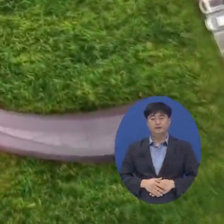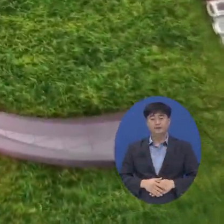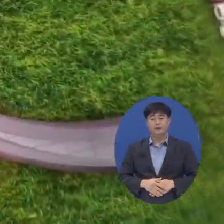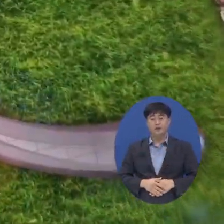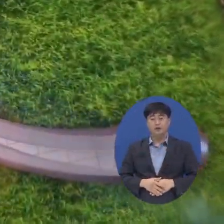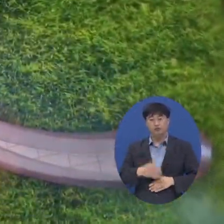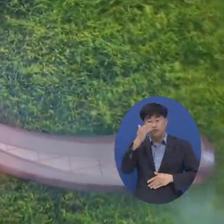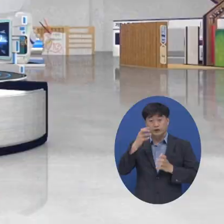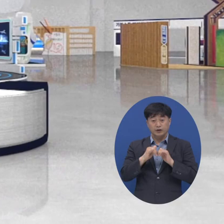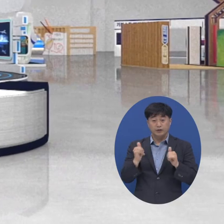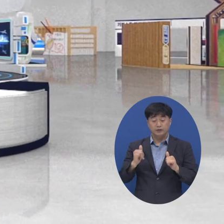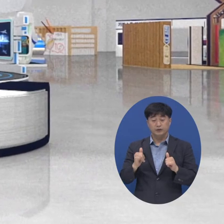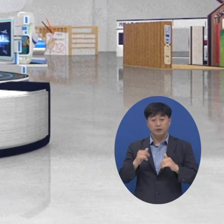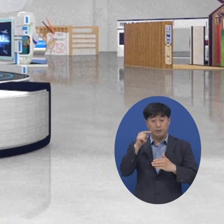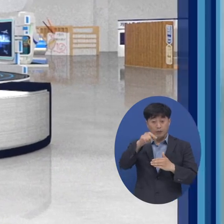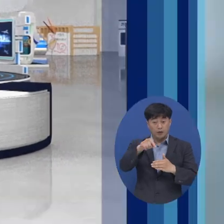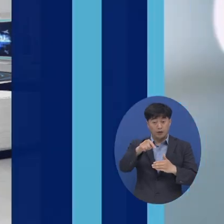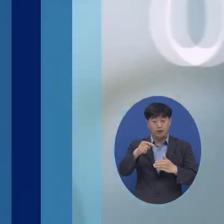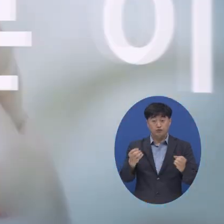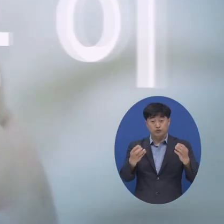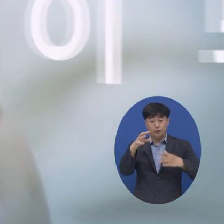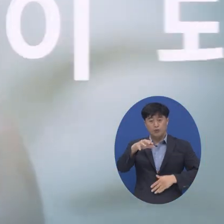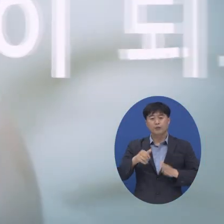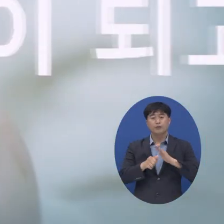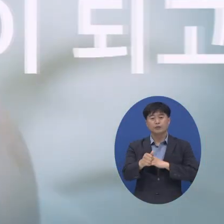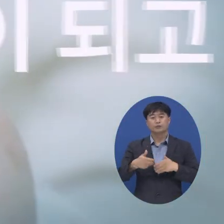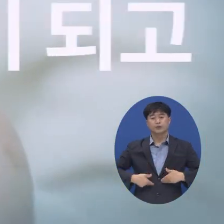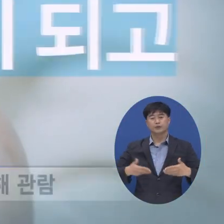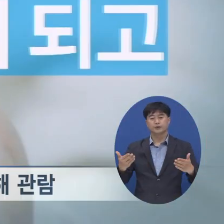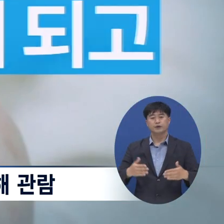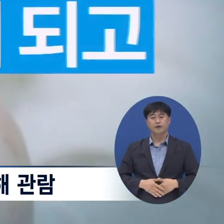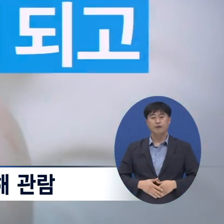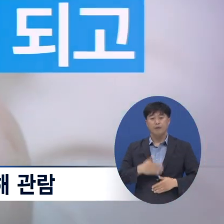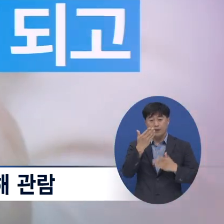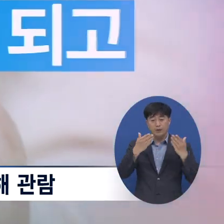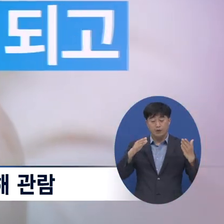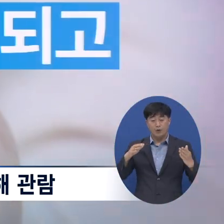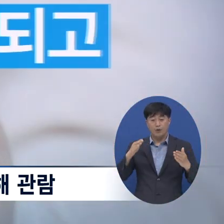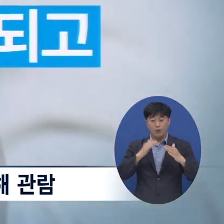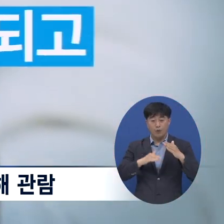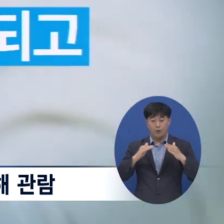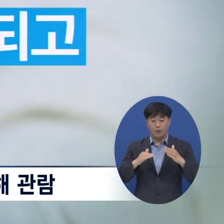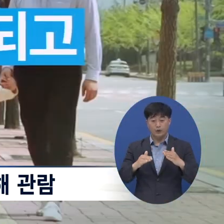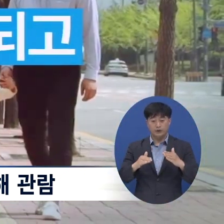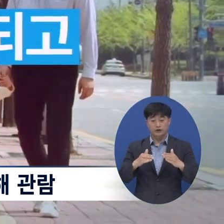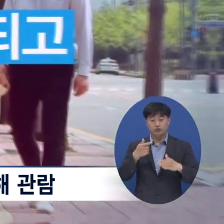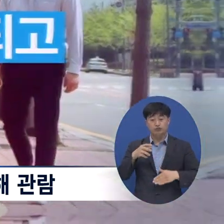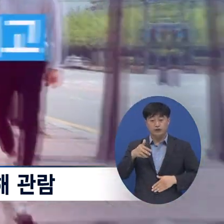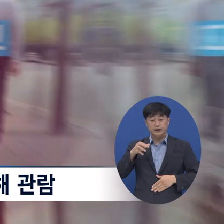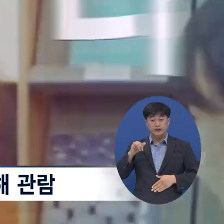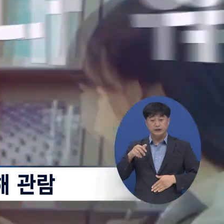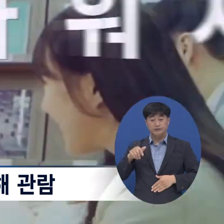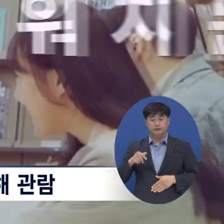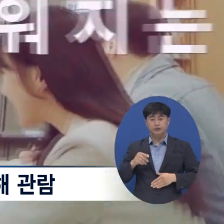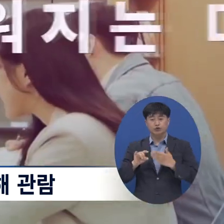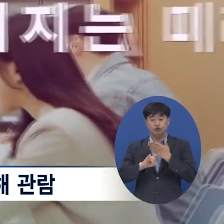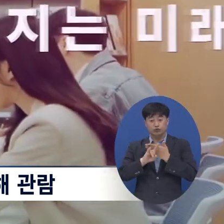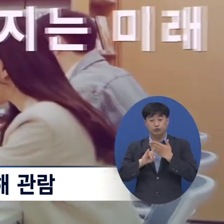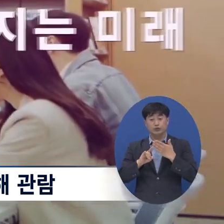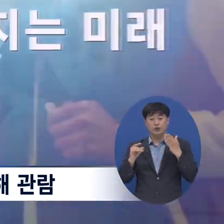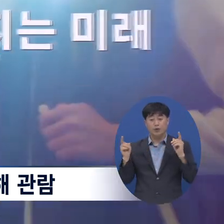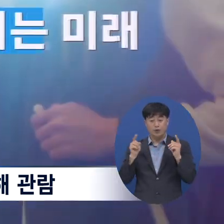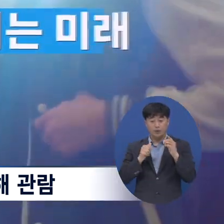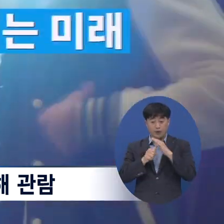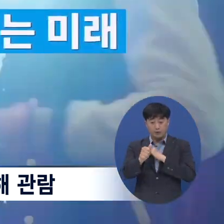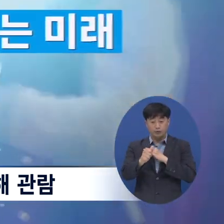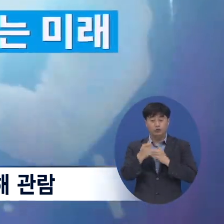때문에 관람객들은 오프라인 행사장을 찾을 필요가 없습니다. 박람회 공식 누리집과 경기도 유튜브 채널에 접속하면 어디서나